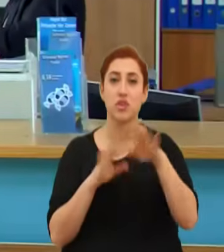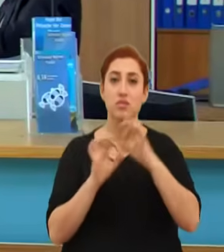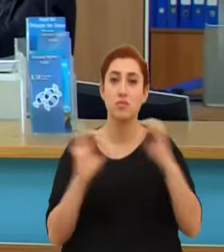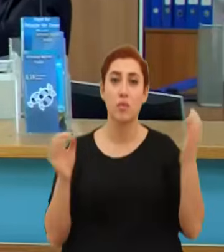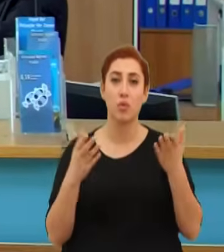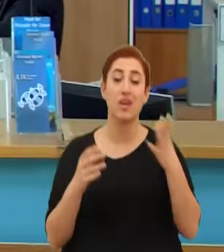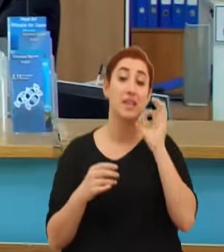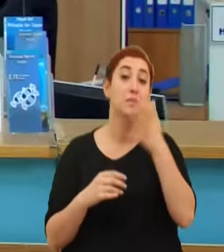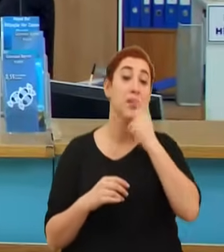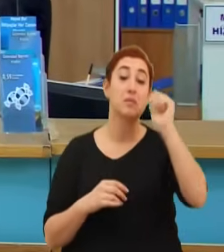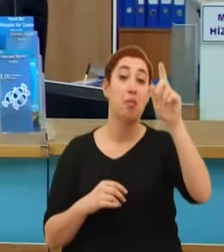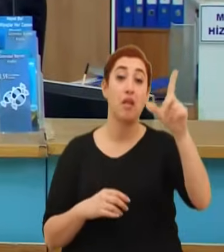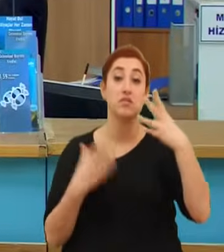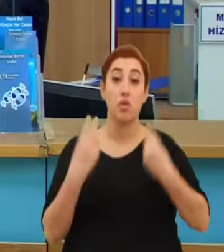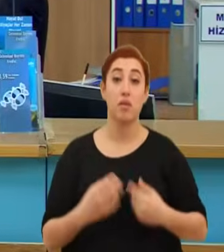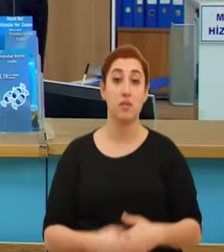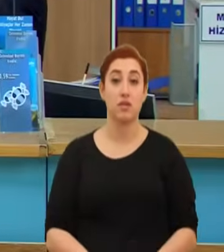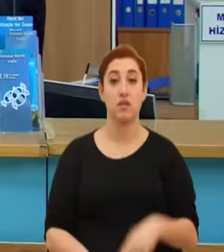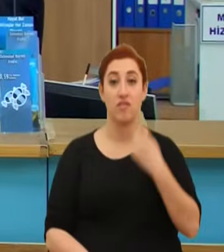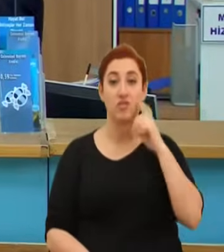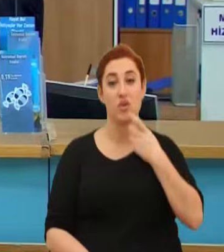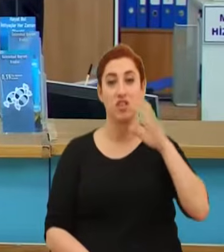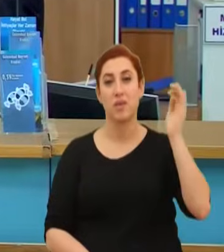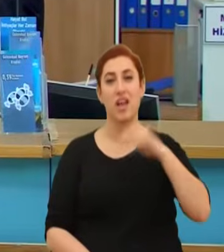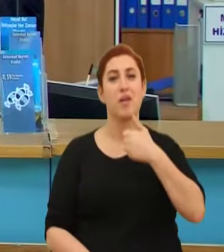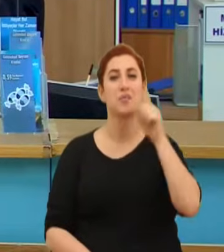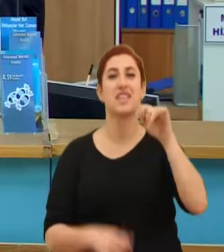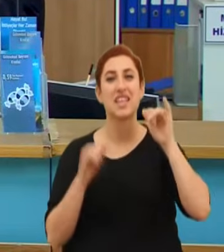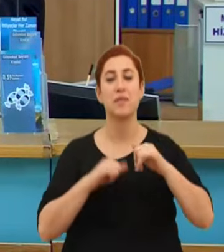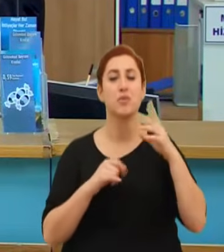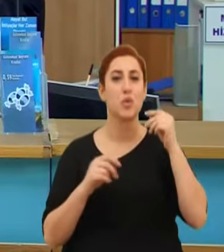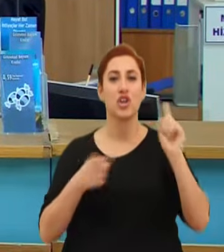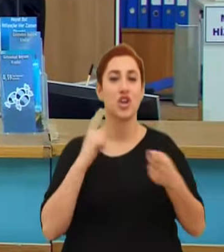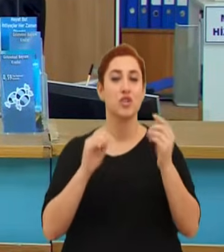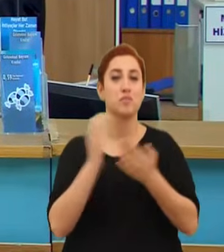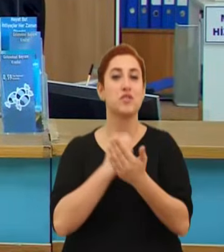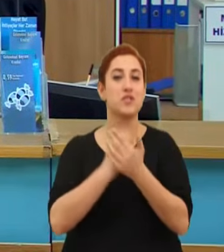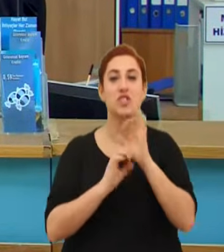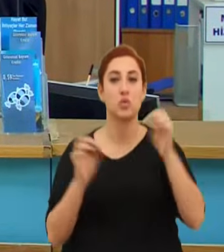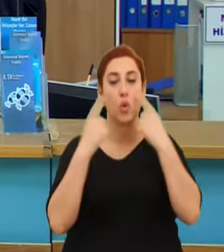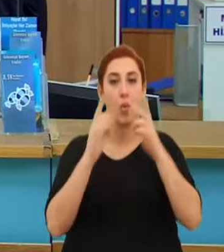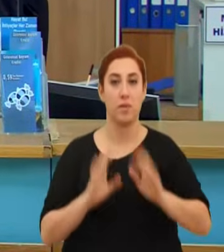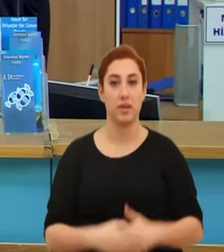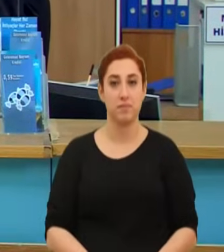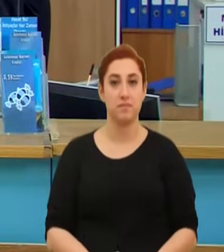boruyu ya? Kim bilir, bir gün yine lazım olur. Vallahi şu yaşıma geldim abi, senin kadar acayip bir koleksiyoncu görmedim ya.